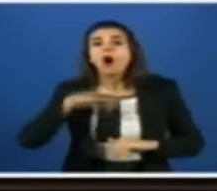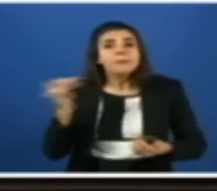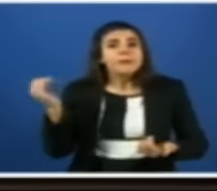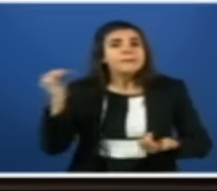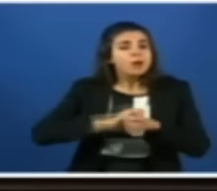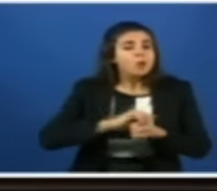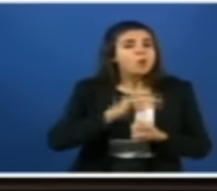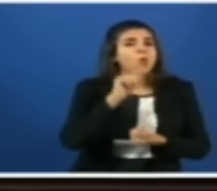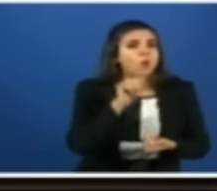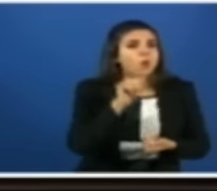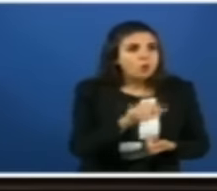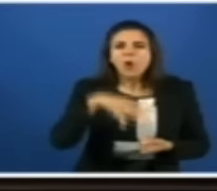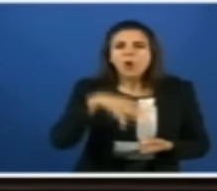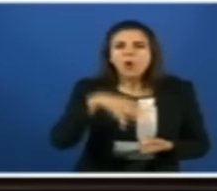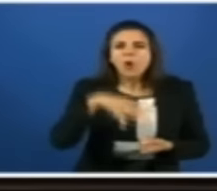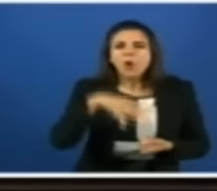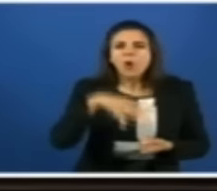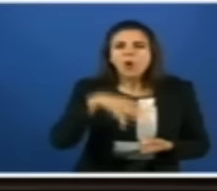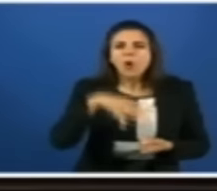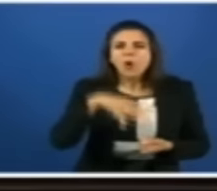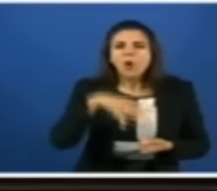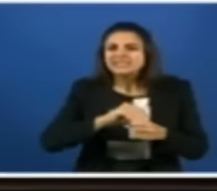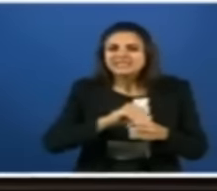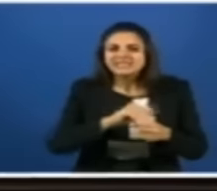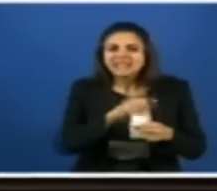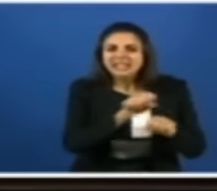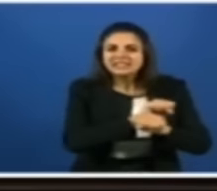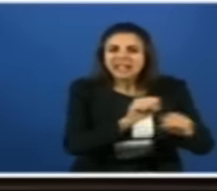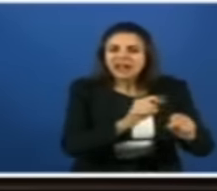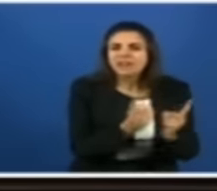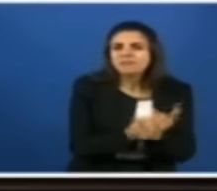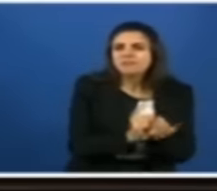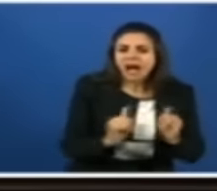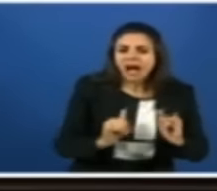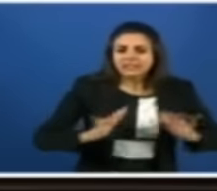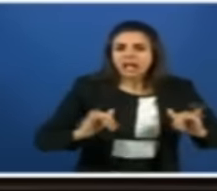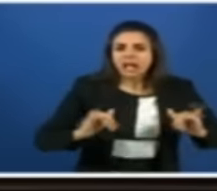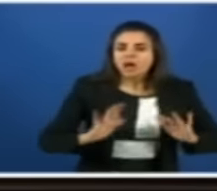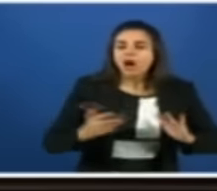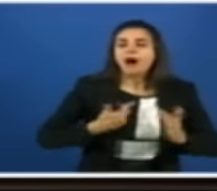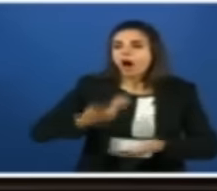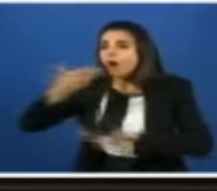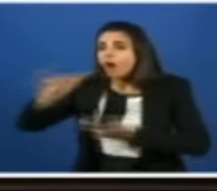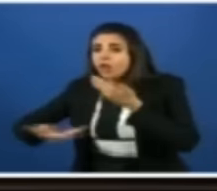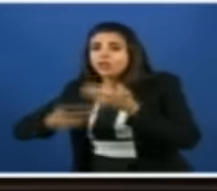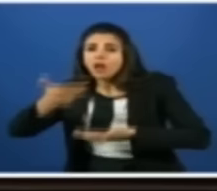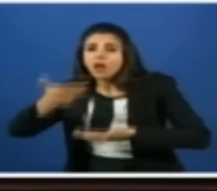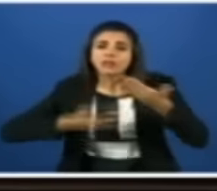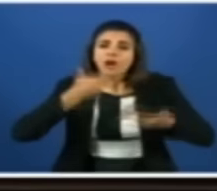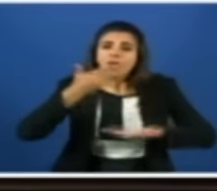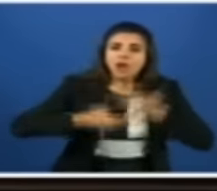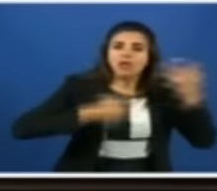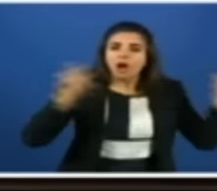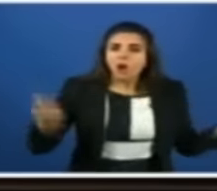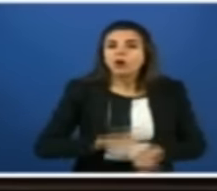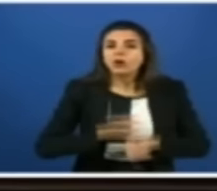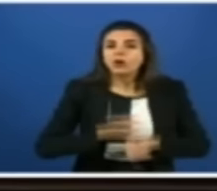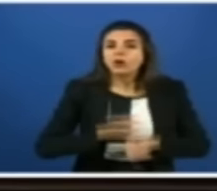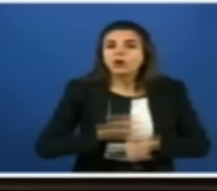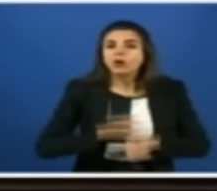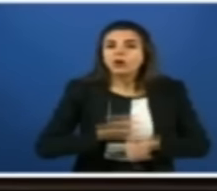Birliği'ne bölgenin hassasiyetini sürekli anlattık.